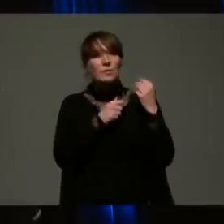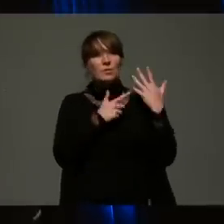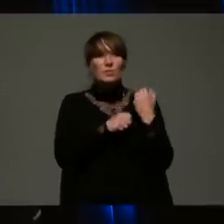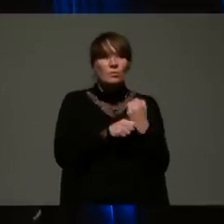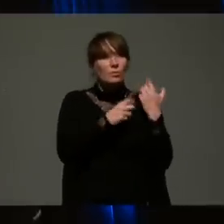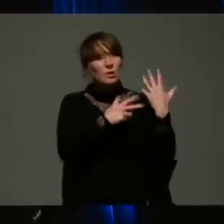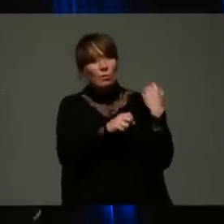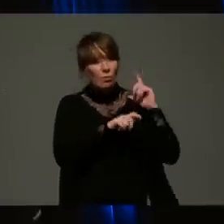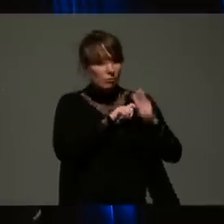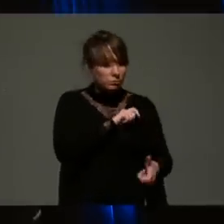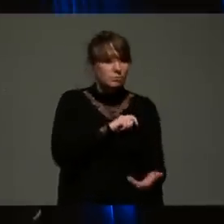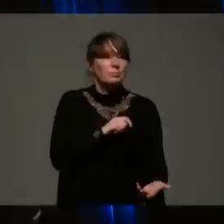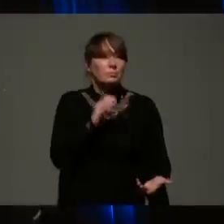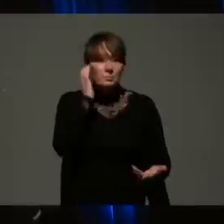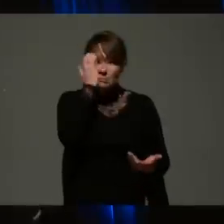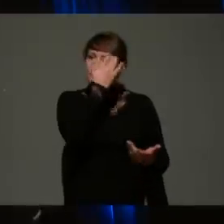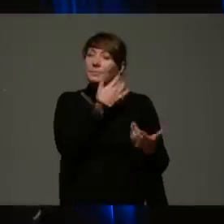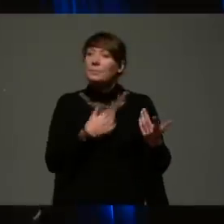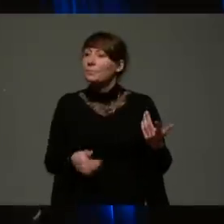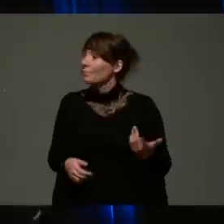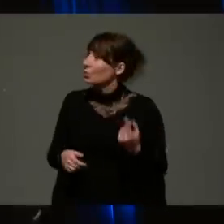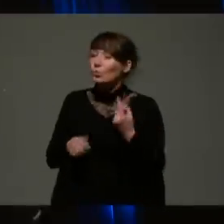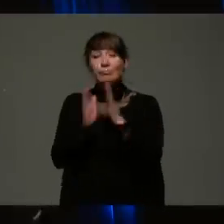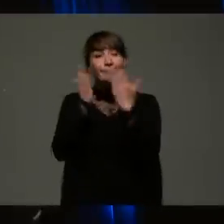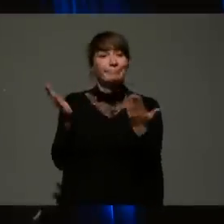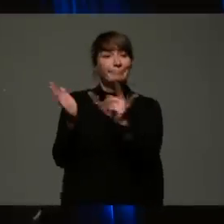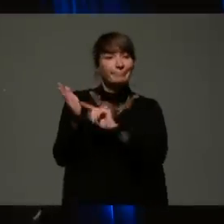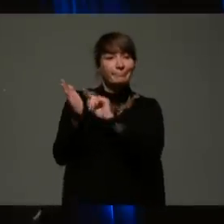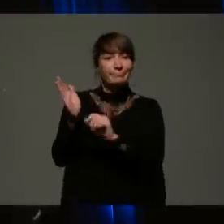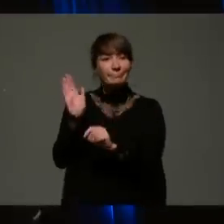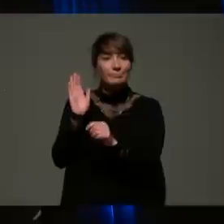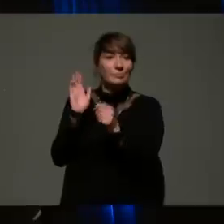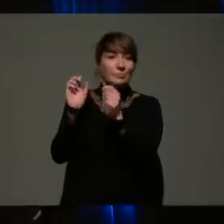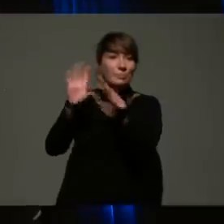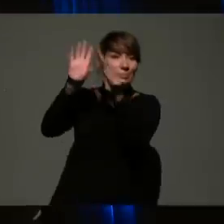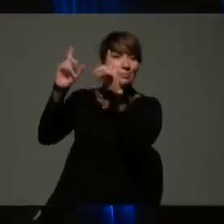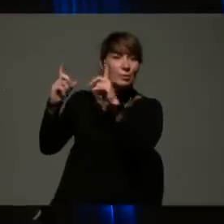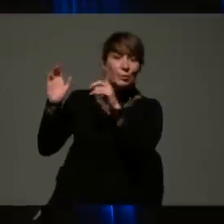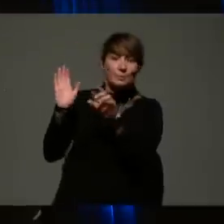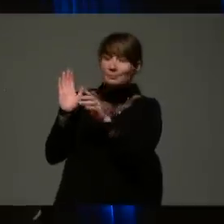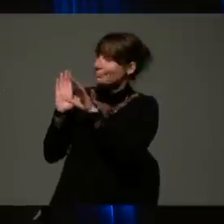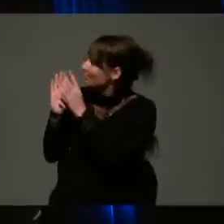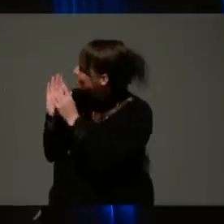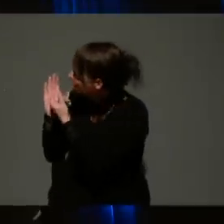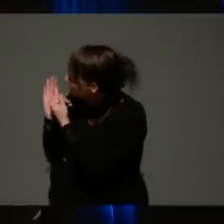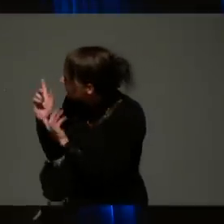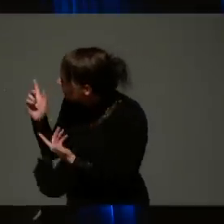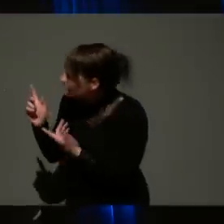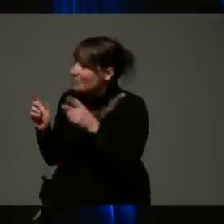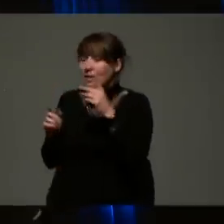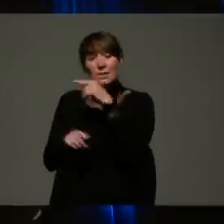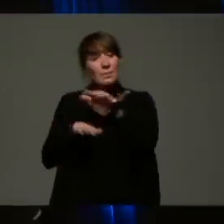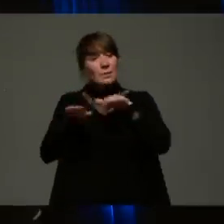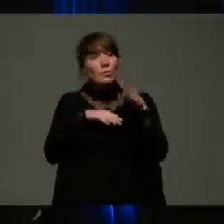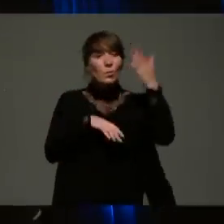vendant toujours autant de livres et en étant toujours à la couverture de Paris Match, qu'elle avait trouvé une nouvelle méthode, qui n'est pas une nouvelle méthode, parce que la physiologie nous